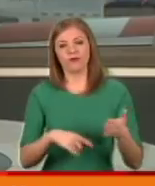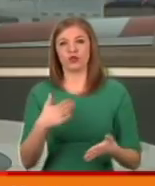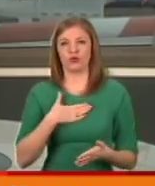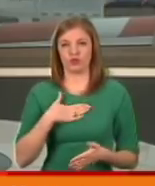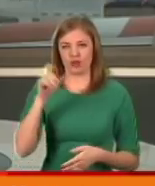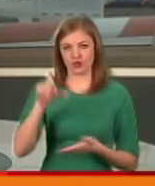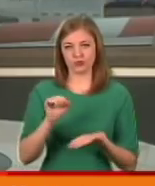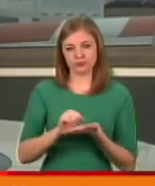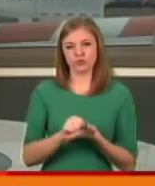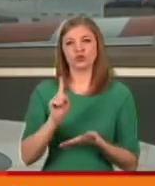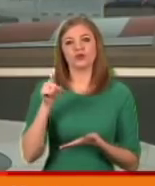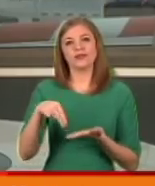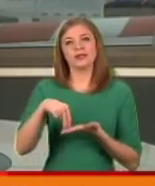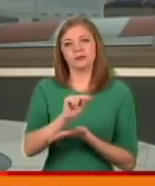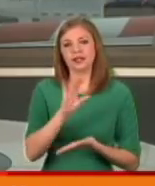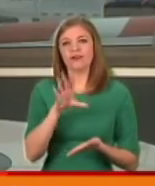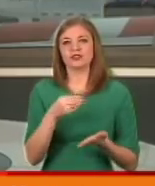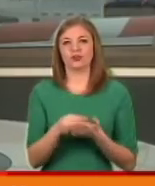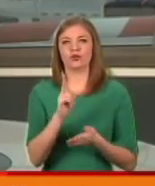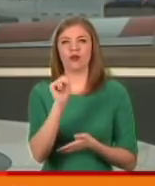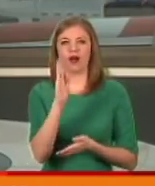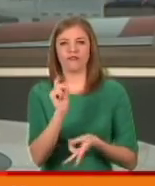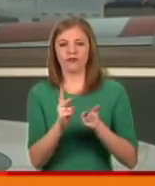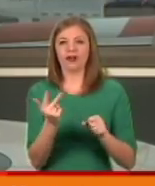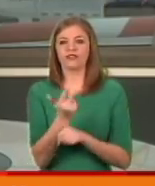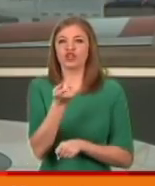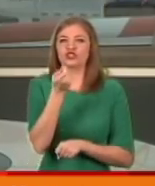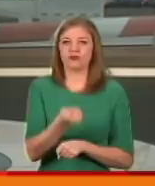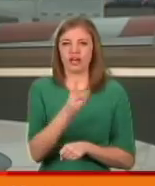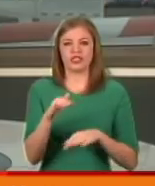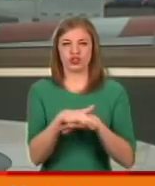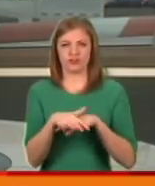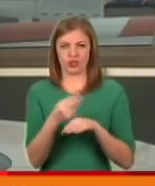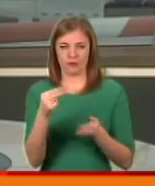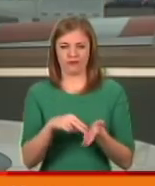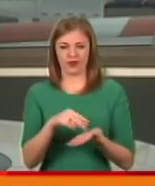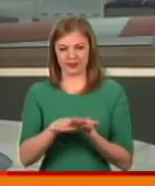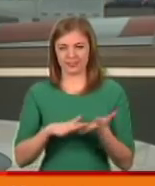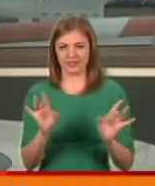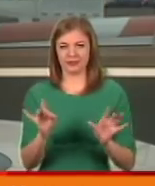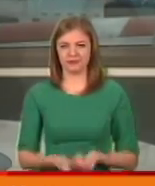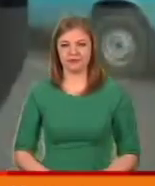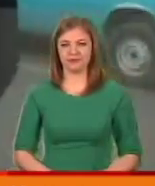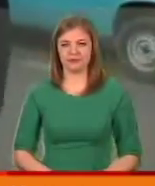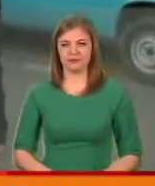Борису Сачалку, що він придбав свою кавоварку втричі дешевше від ринкової вартості? Дивіться далі.